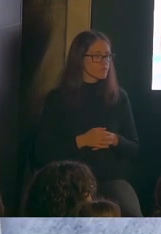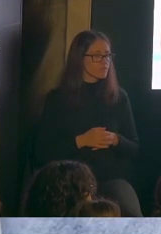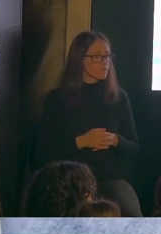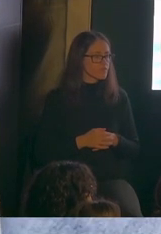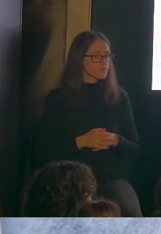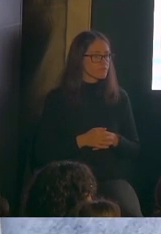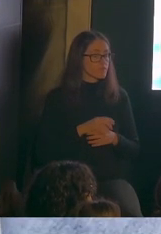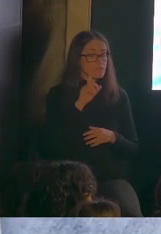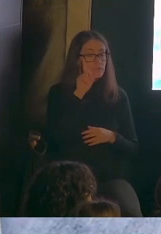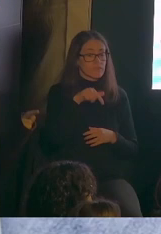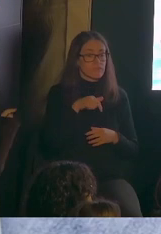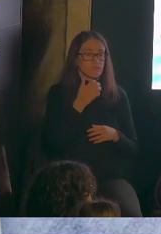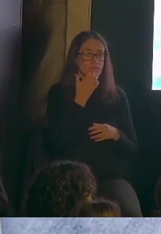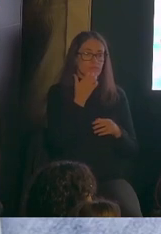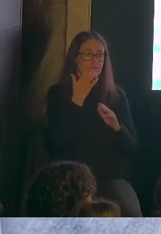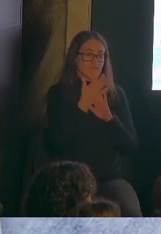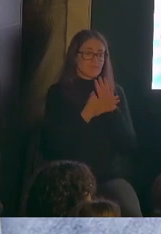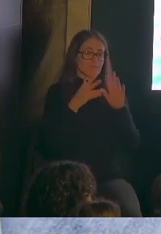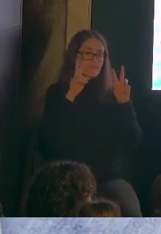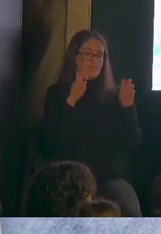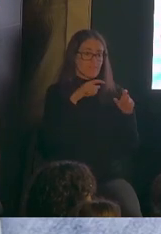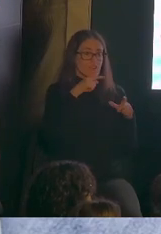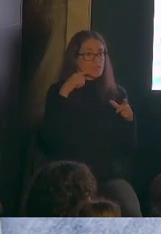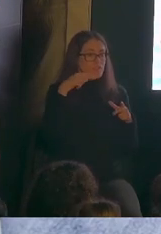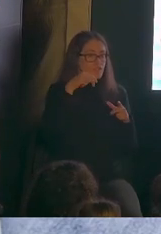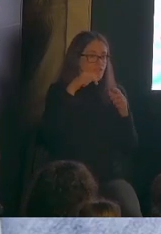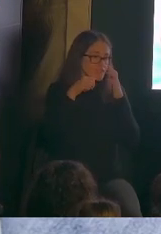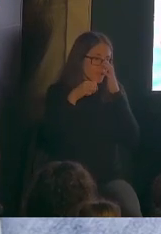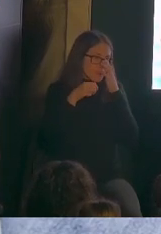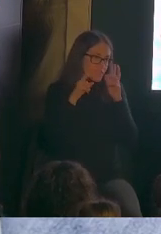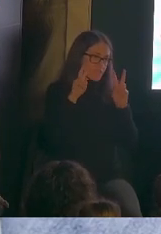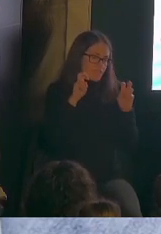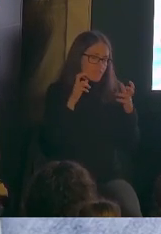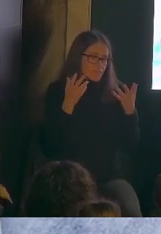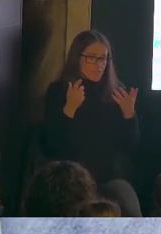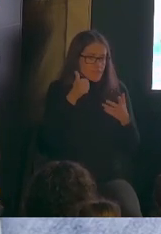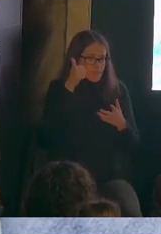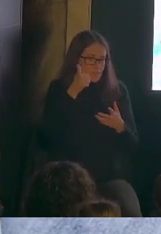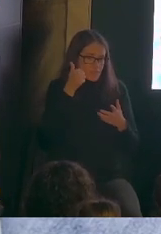I després el tema dels sucres, aquest tema bueno, crec que és el tema estrella de tot.